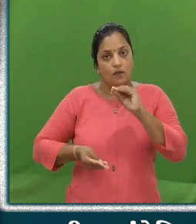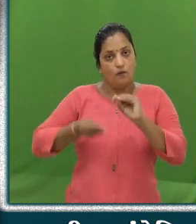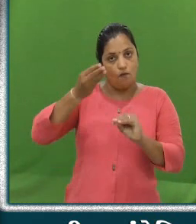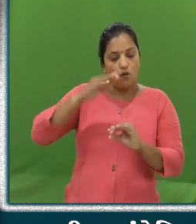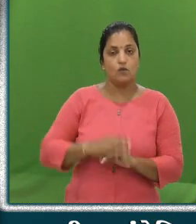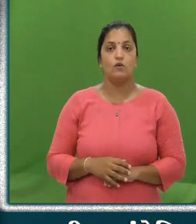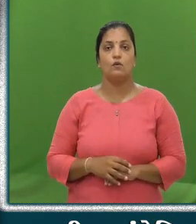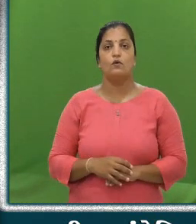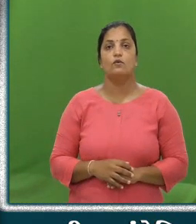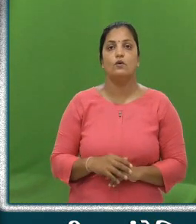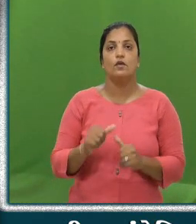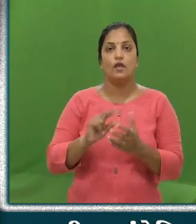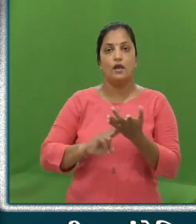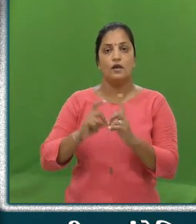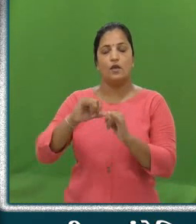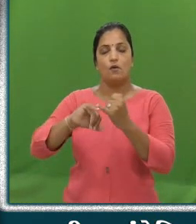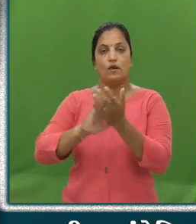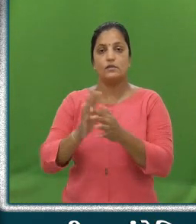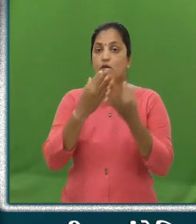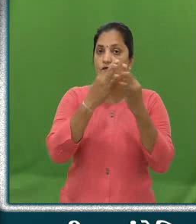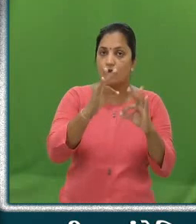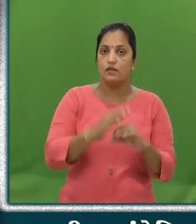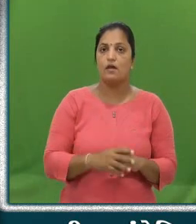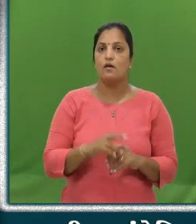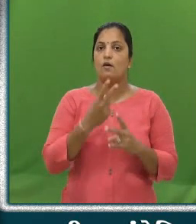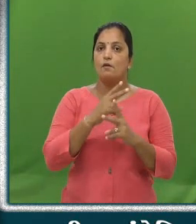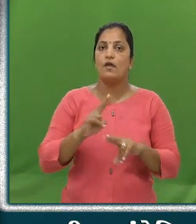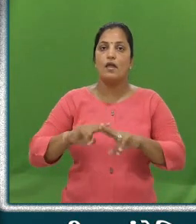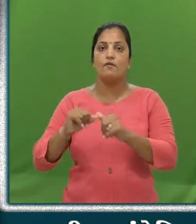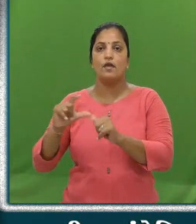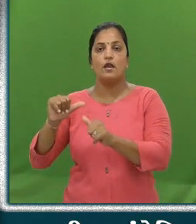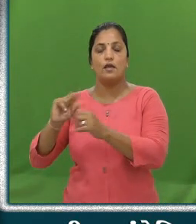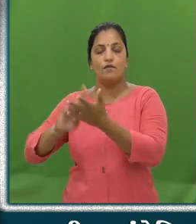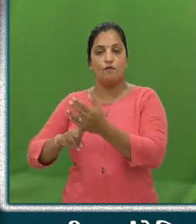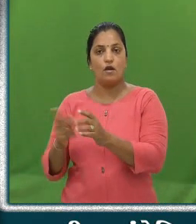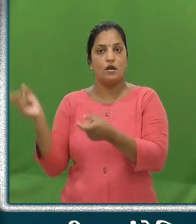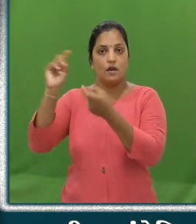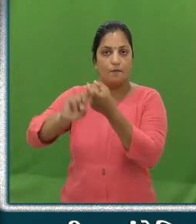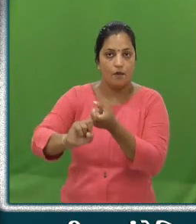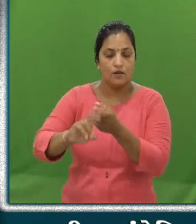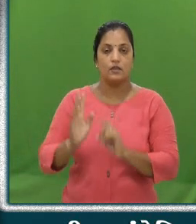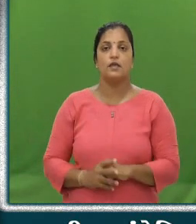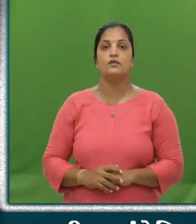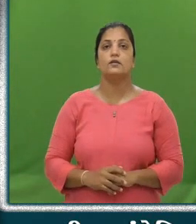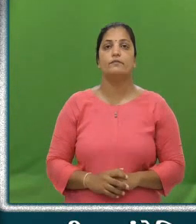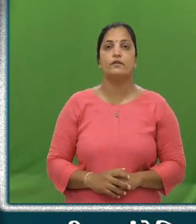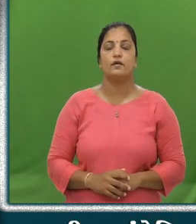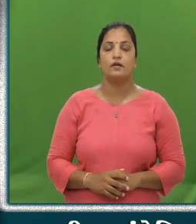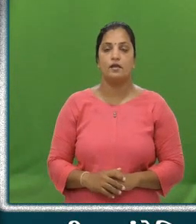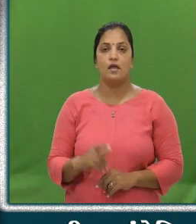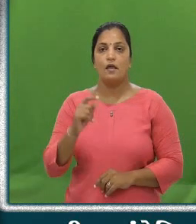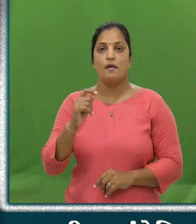જે કહેવામાં આવે છે અંડકોષો મુક્ત થાય ત્યારે અને ફલનની ઘટના થાય ત્યારે જે કહેવામાં આવે છે